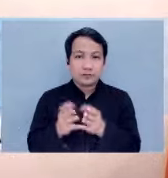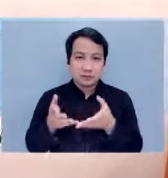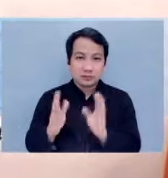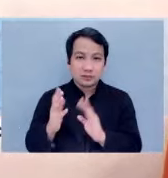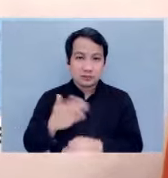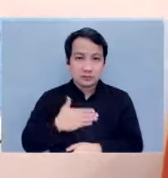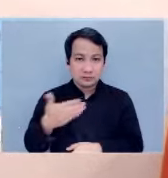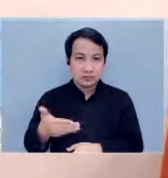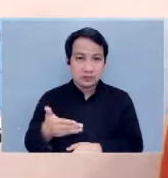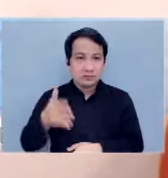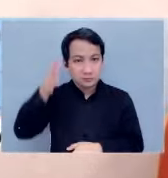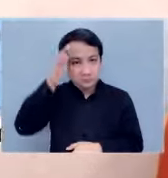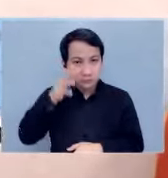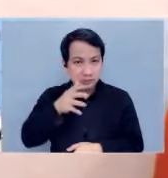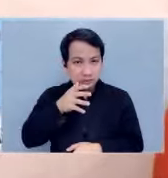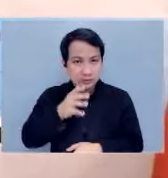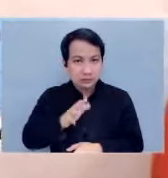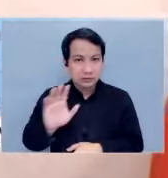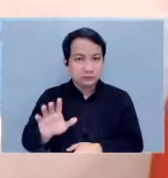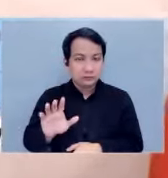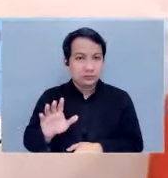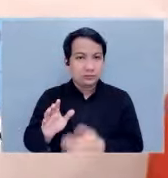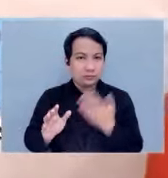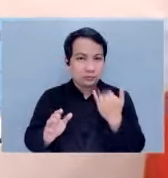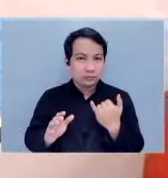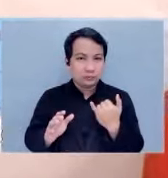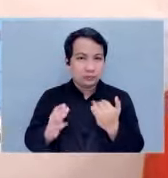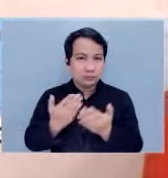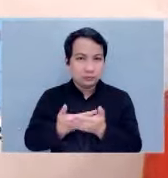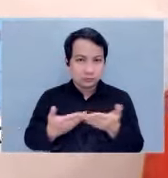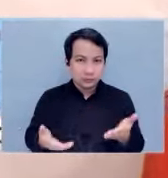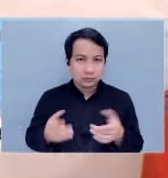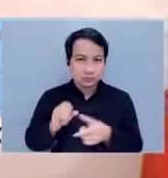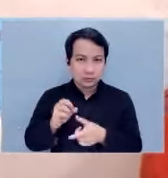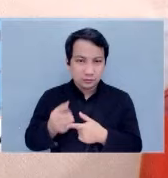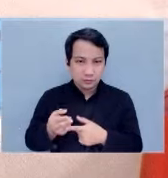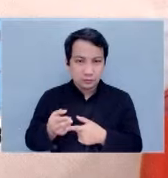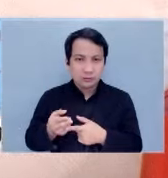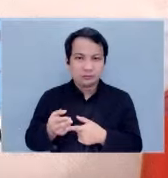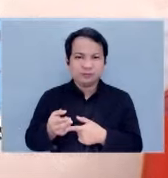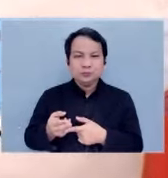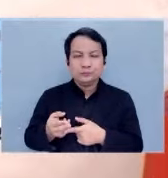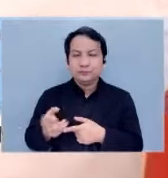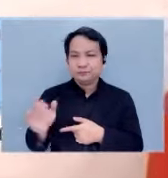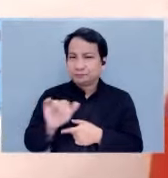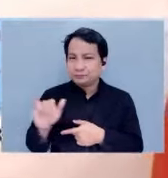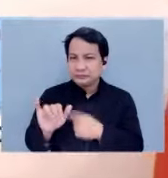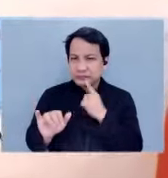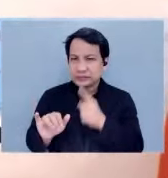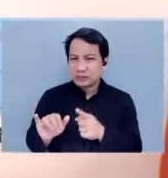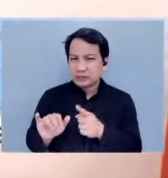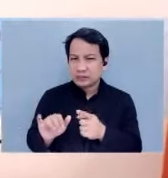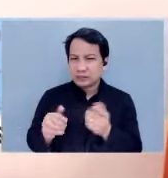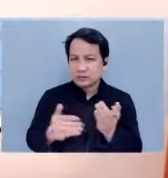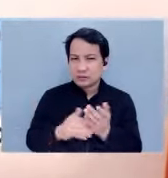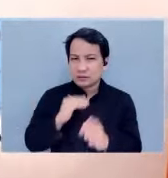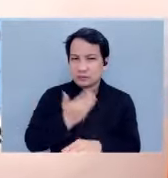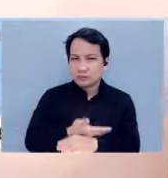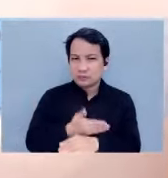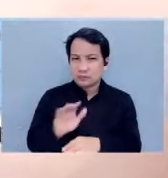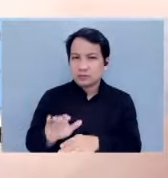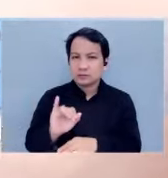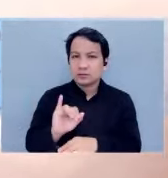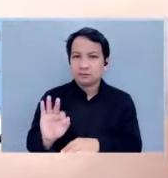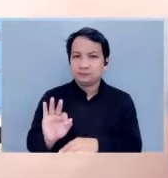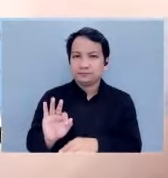ang obligasyon dahil sa naiwang property o ari-arian. No? Mm-hmm. Anong assurance ng mga naiwang anak na kapag humantong